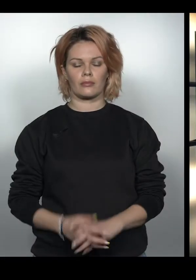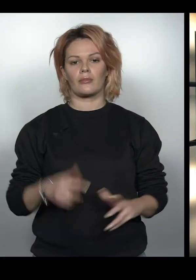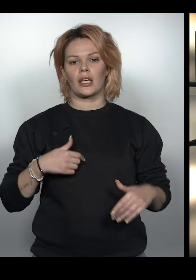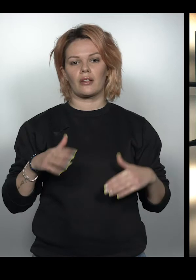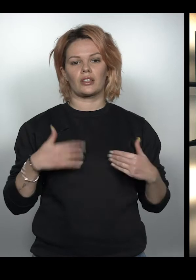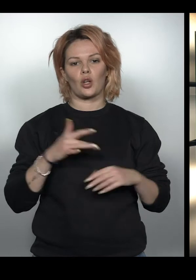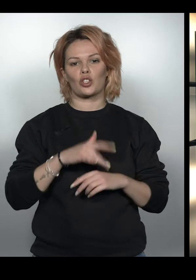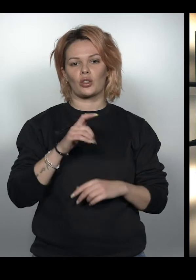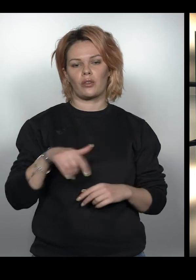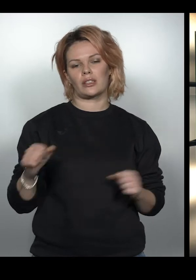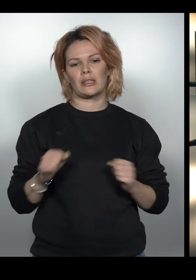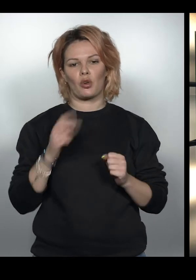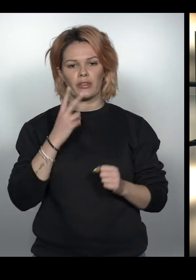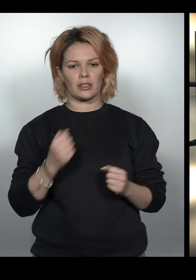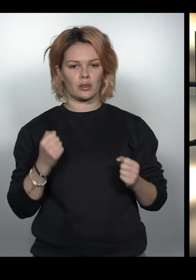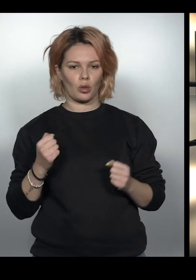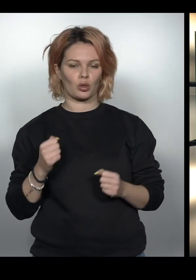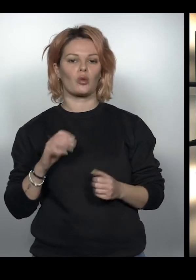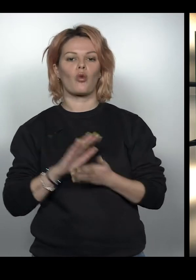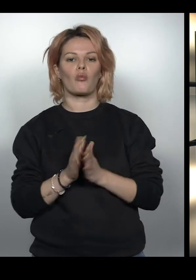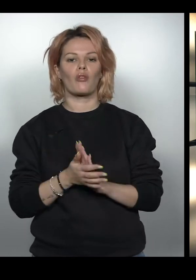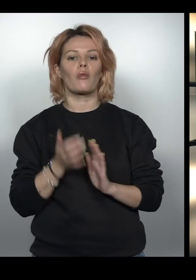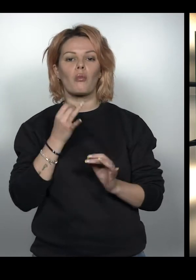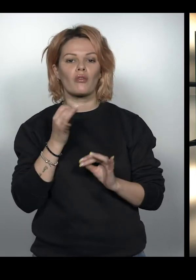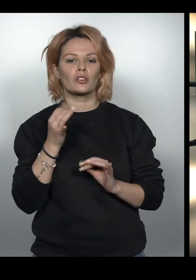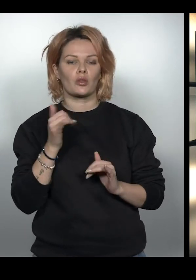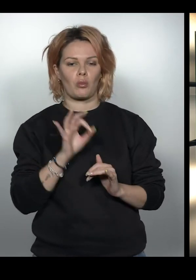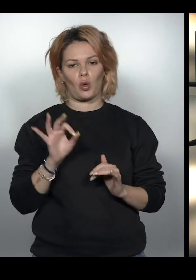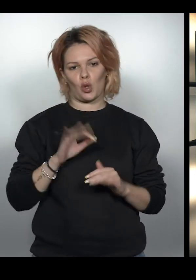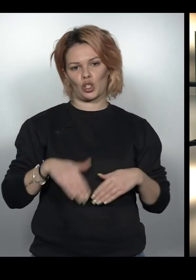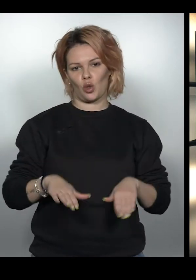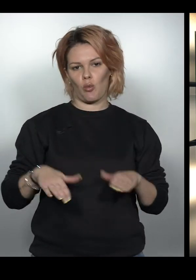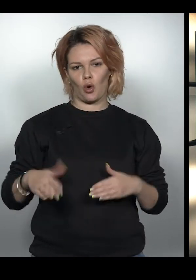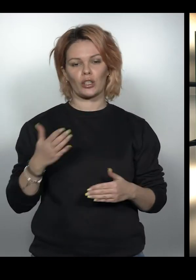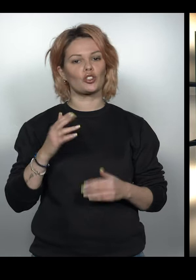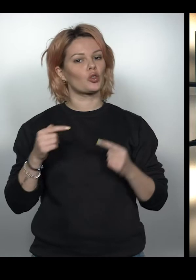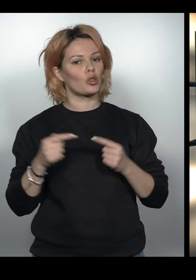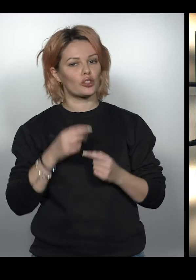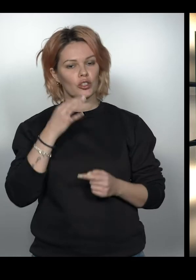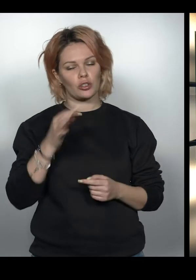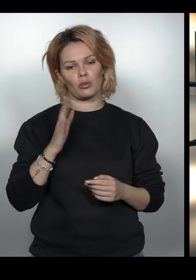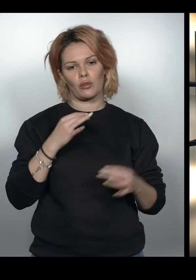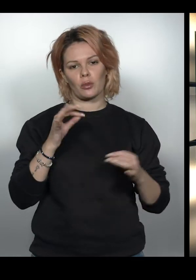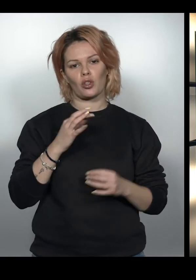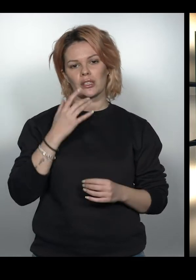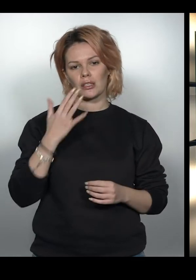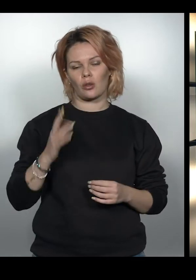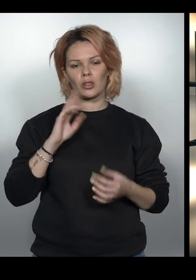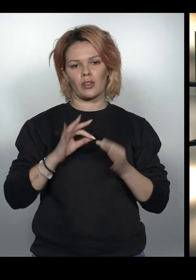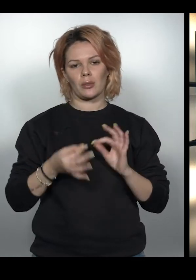Я вітаю шанувальників зимових видів спорту, бо мова сьогодні піде про сноуборд. А якщо бути точнішим, будемо говорити про